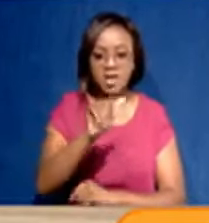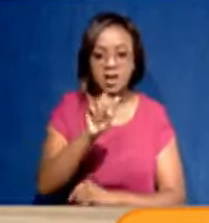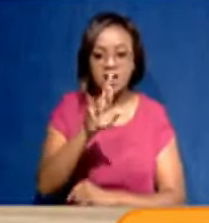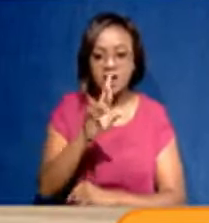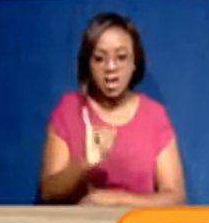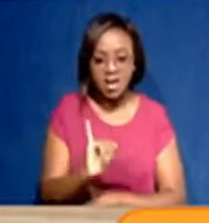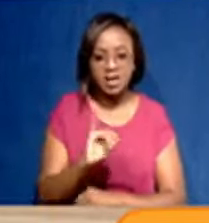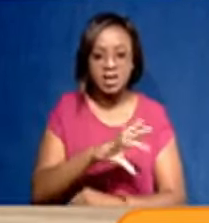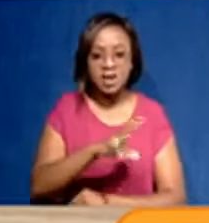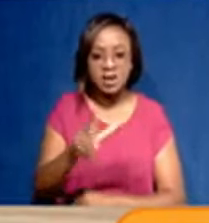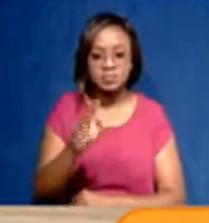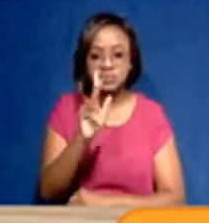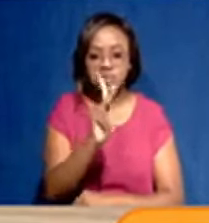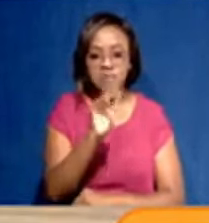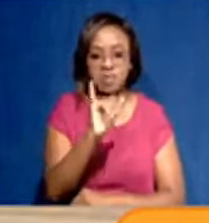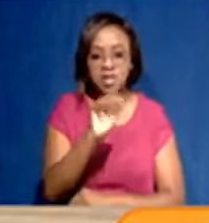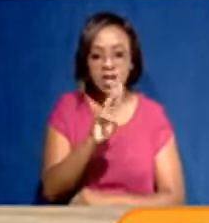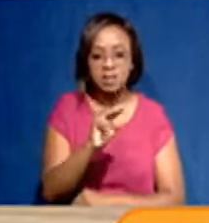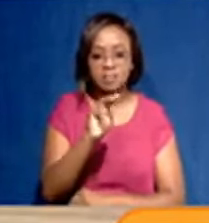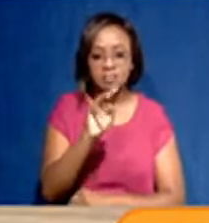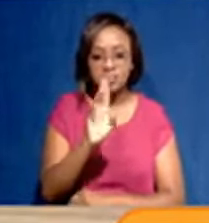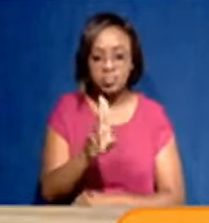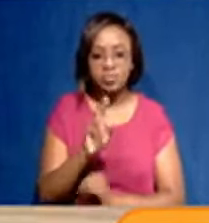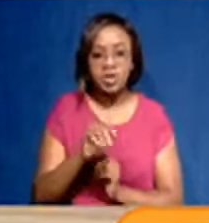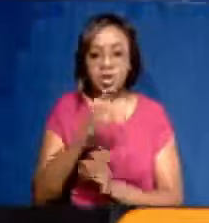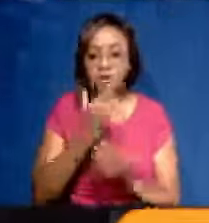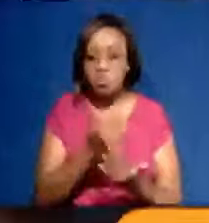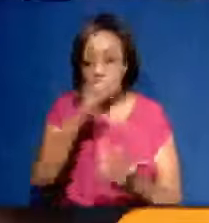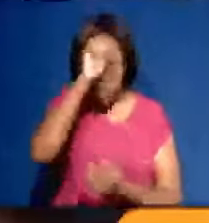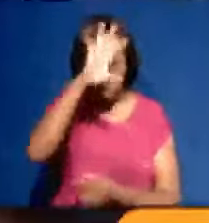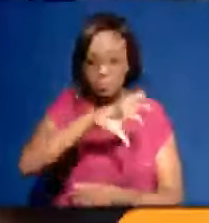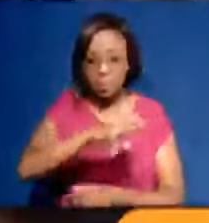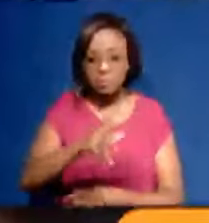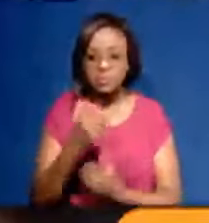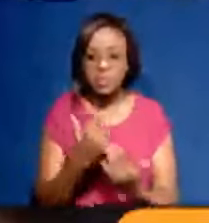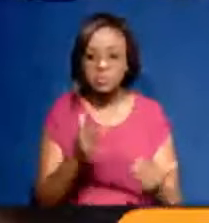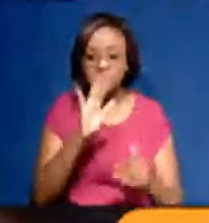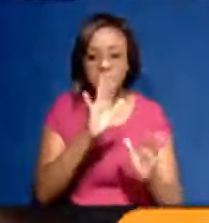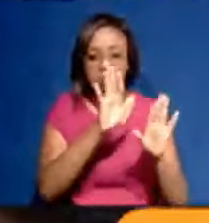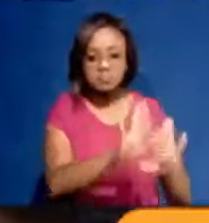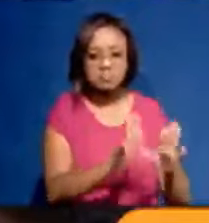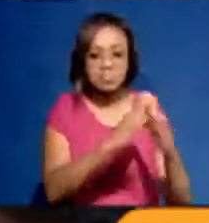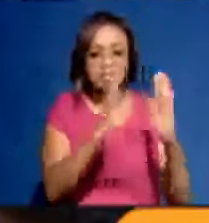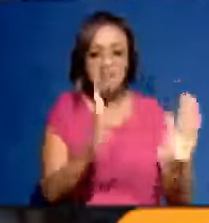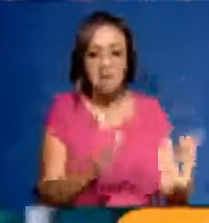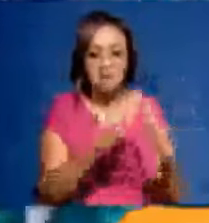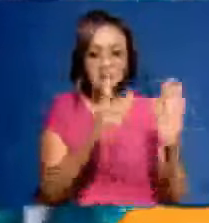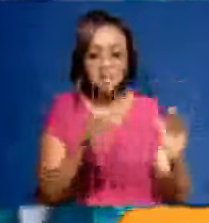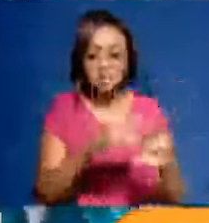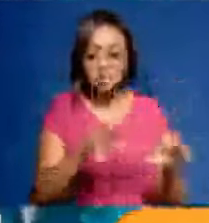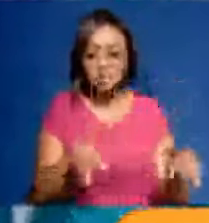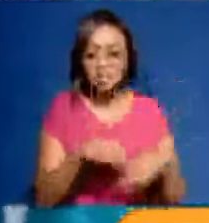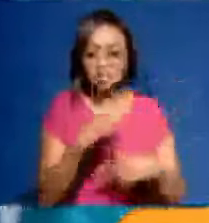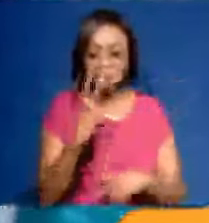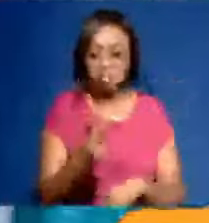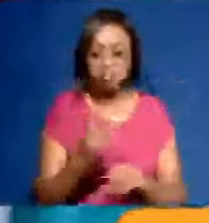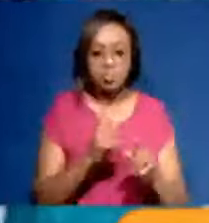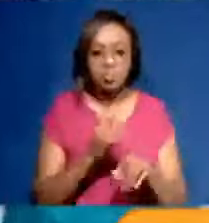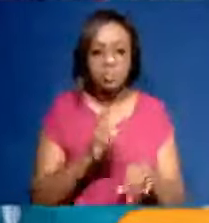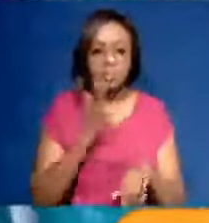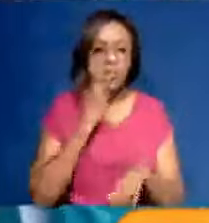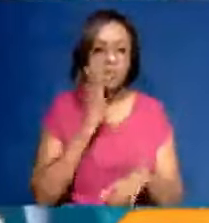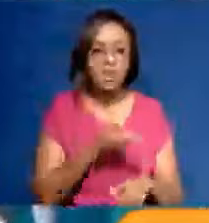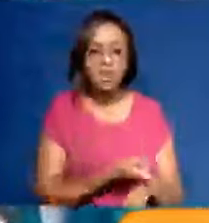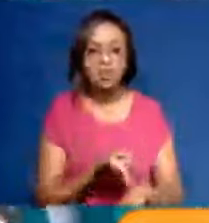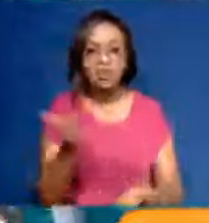eneo bunge la Lari, kaunti ya Kiambu. Watoto hao walikuwa wamefungiwa ndani ya nyumba yao ya vyumba viwili wakati mama yao